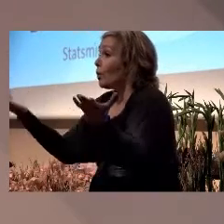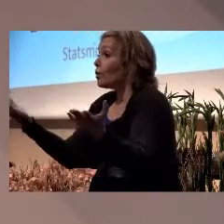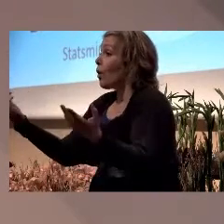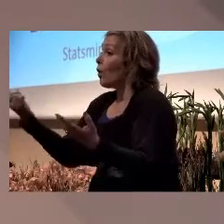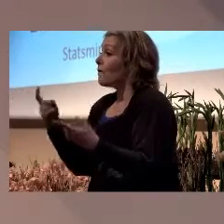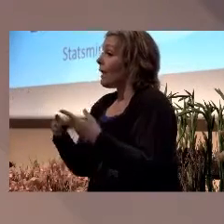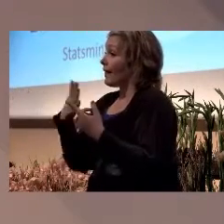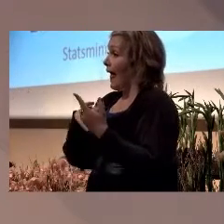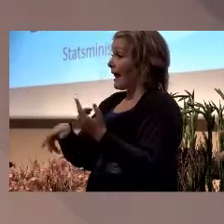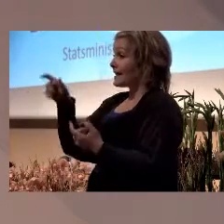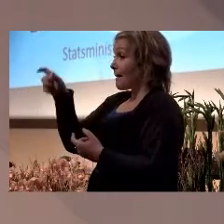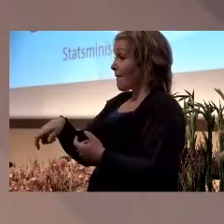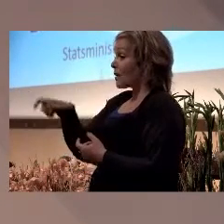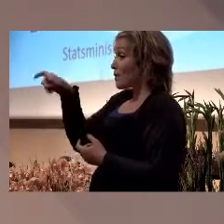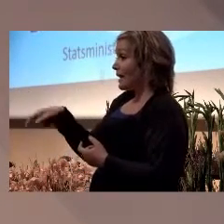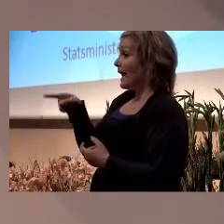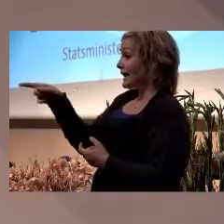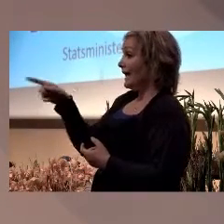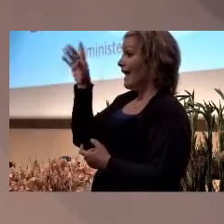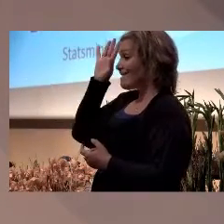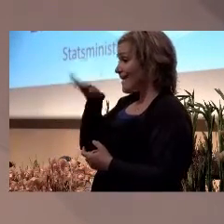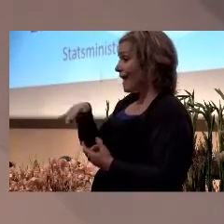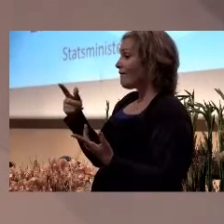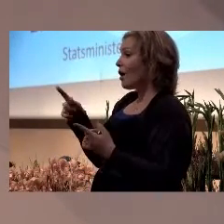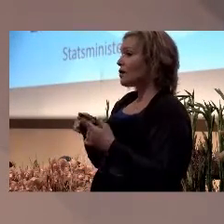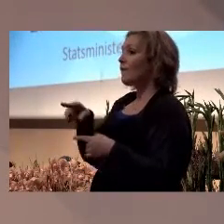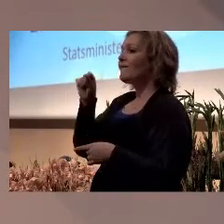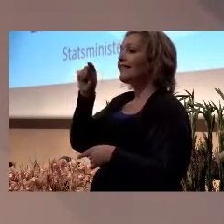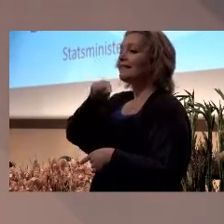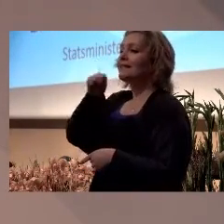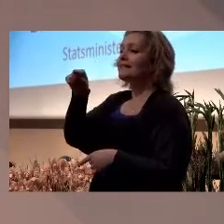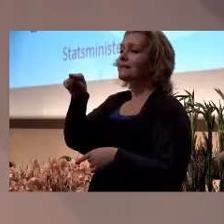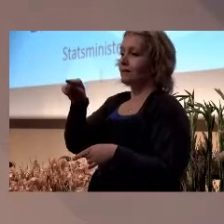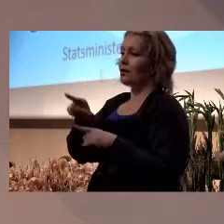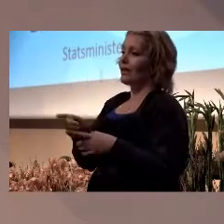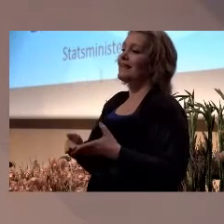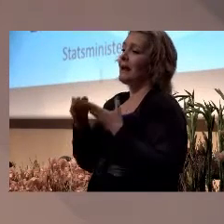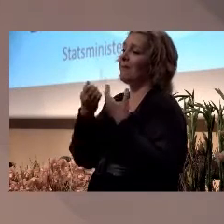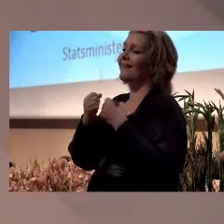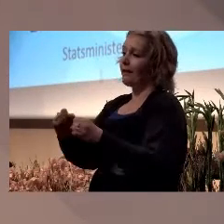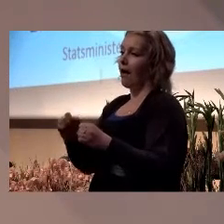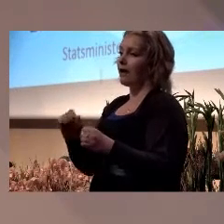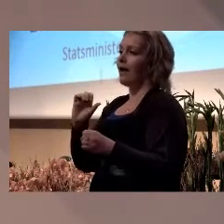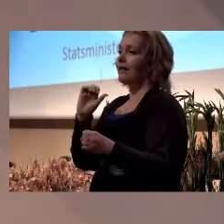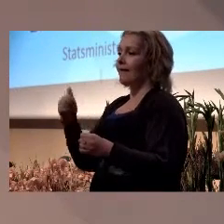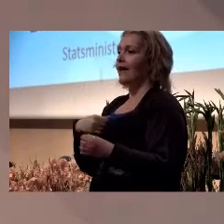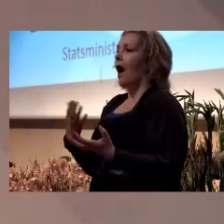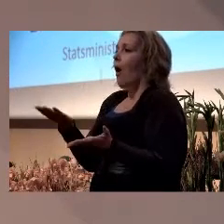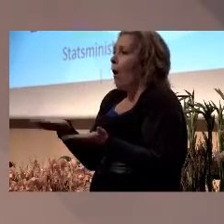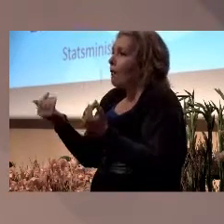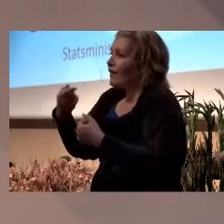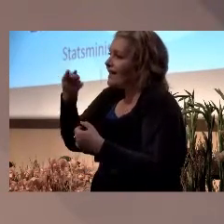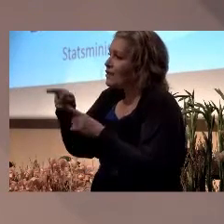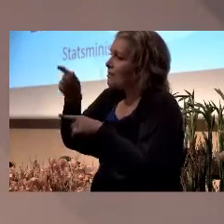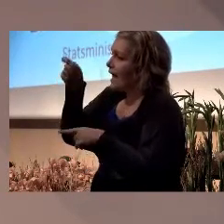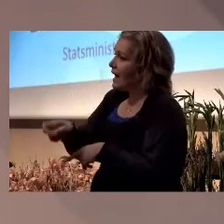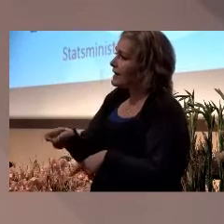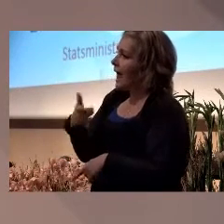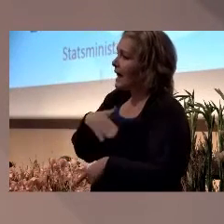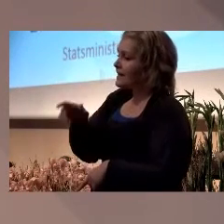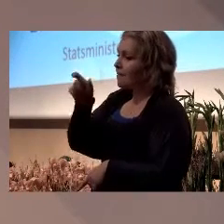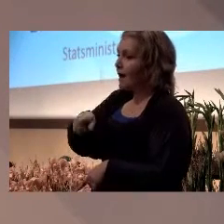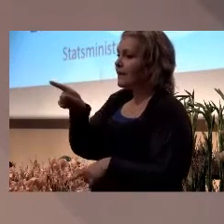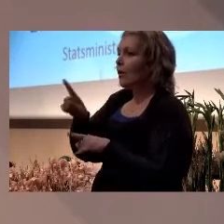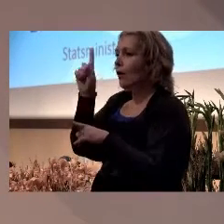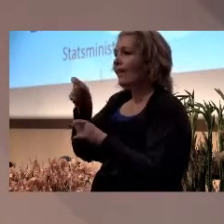utfordringen at helsepersonellet også vet om hva som finnes av sånne hjelpetiltak. Derfor oppfordrer jeg dere som helsepersonell her